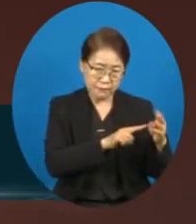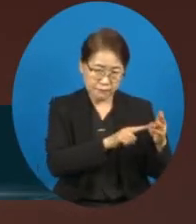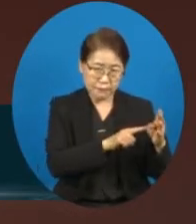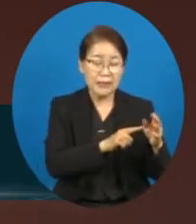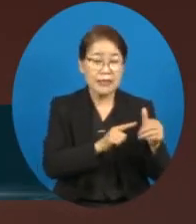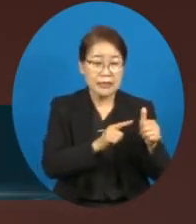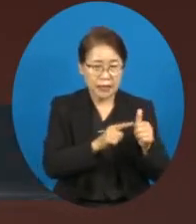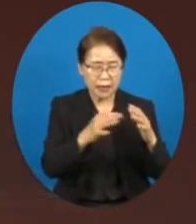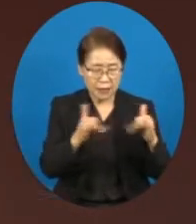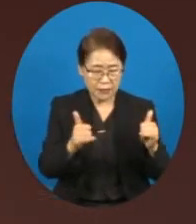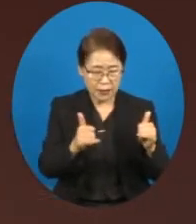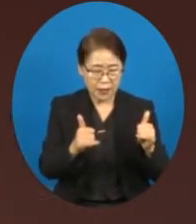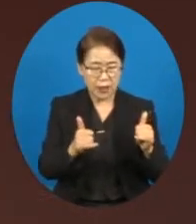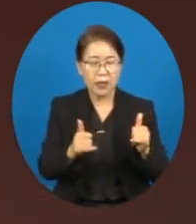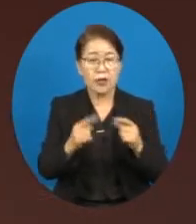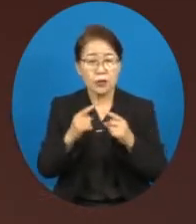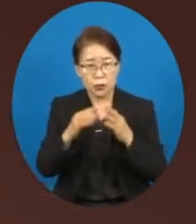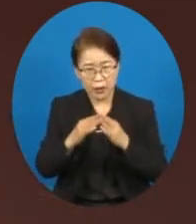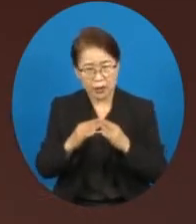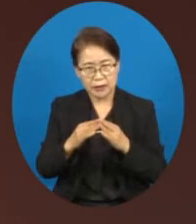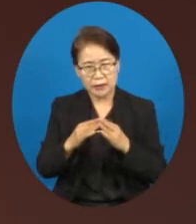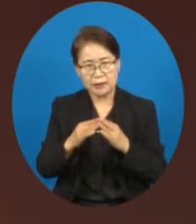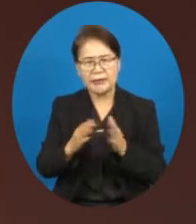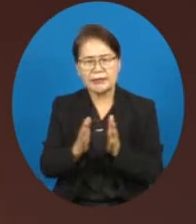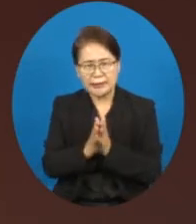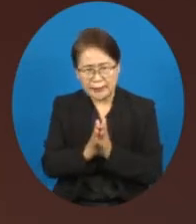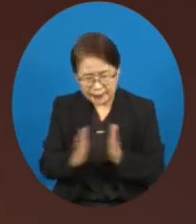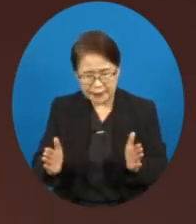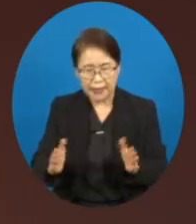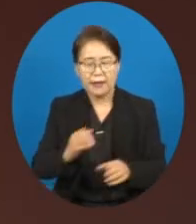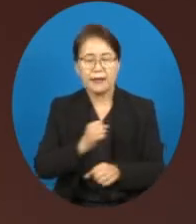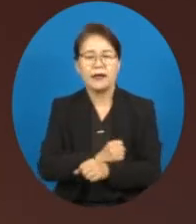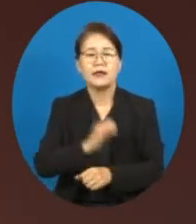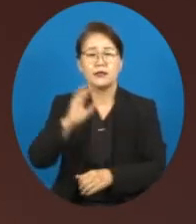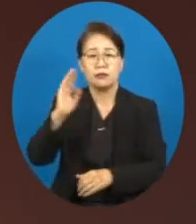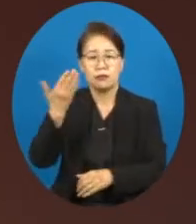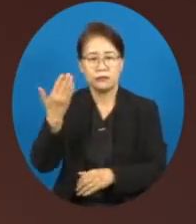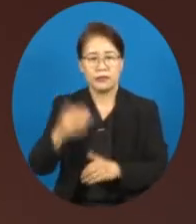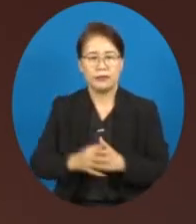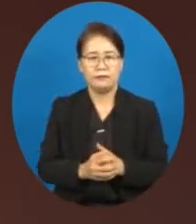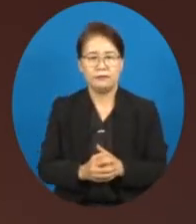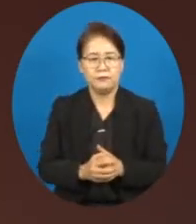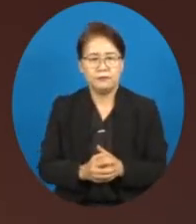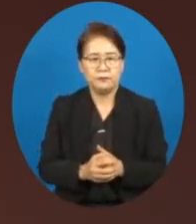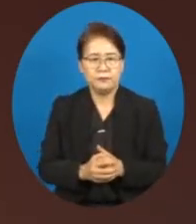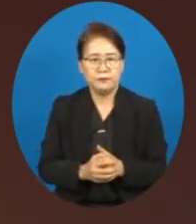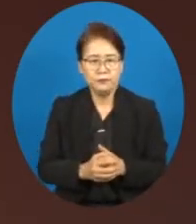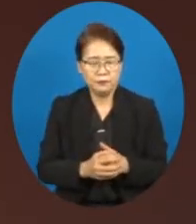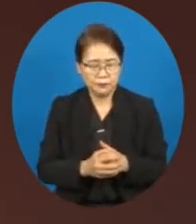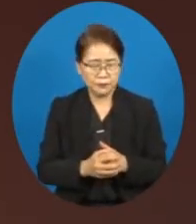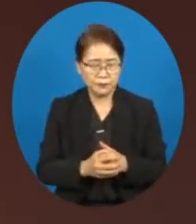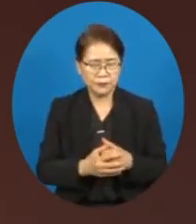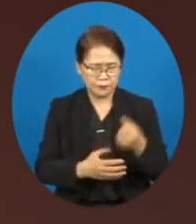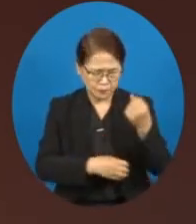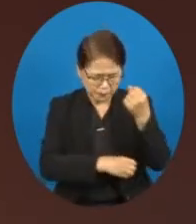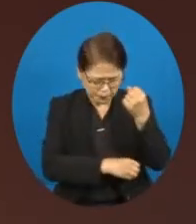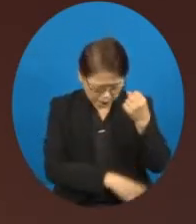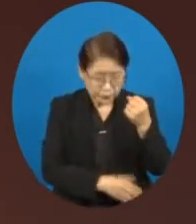시작을 했다는 거죠. 성전의 기초를 놓았습니다. 그 성전의 주춧돌 기초석을 놓을 때에